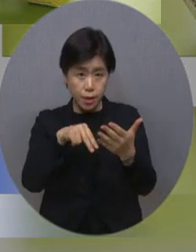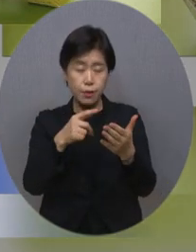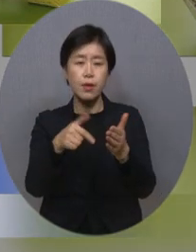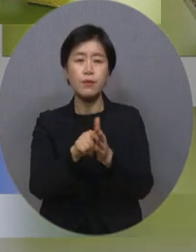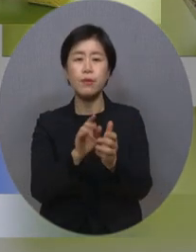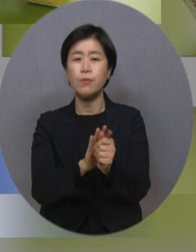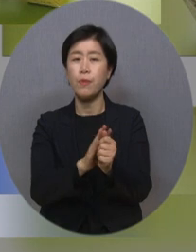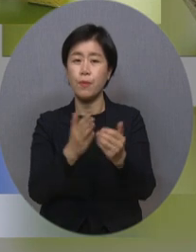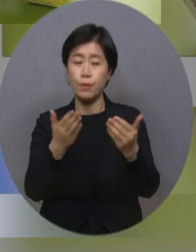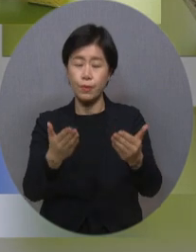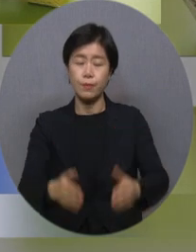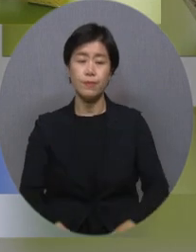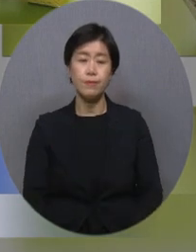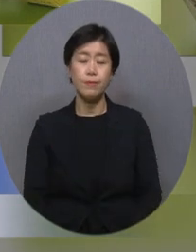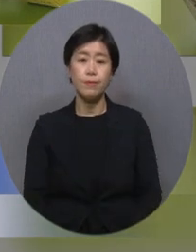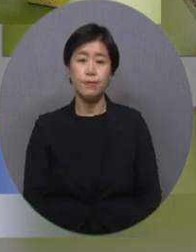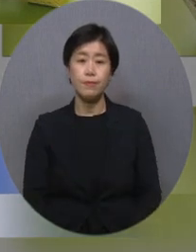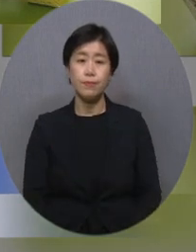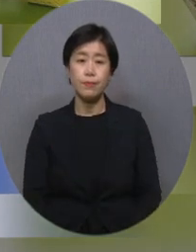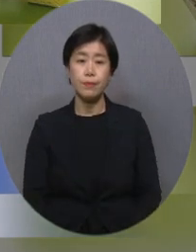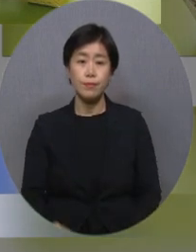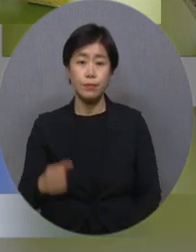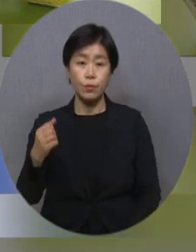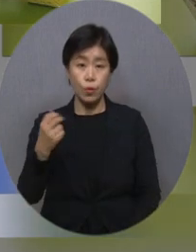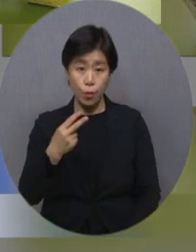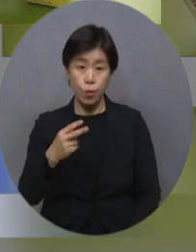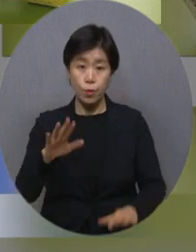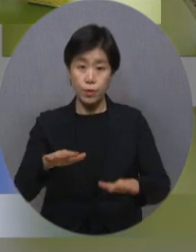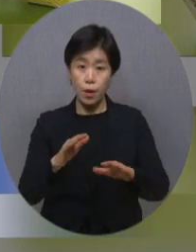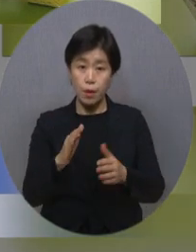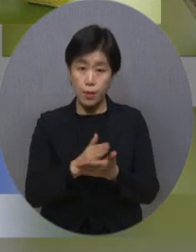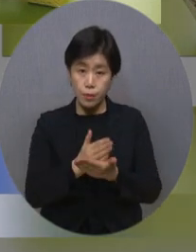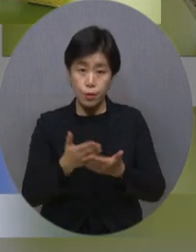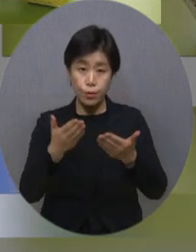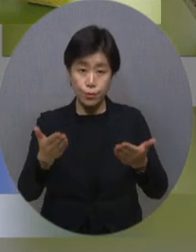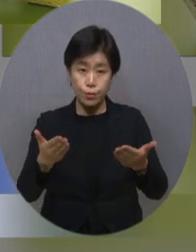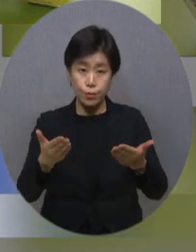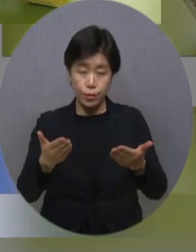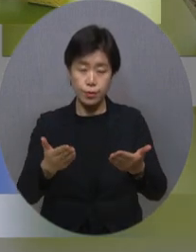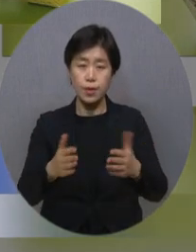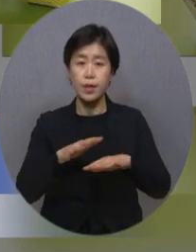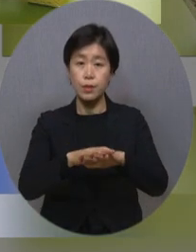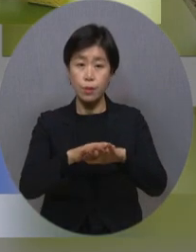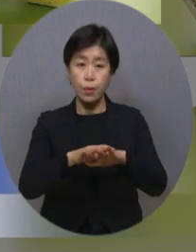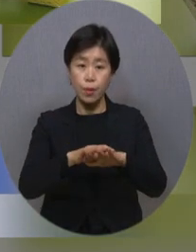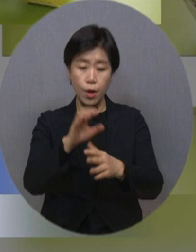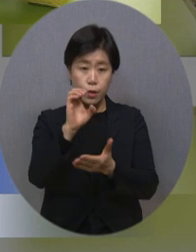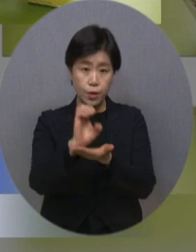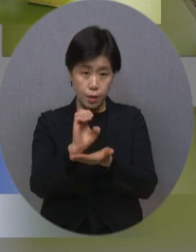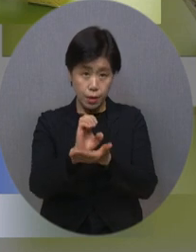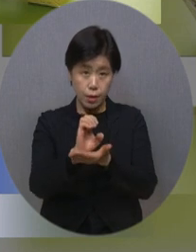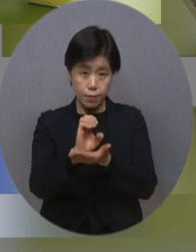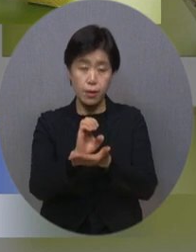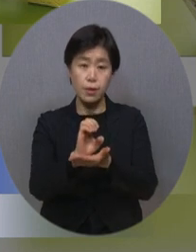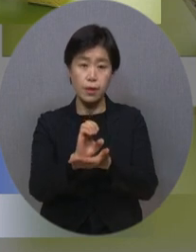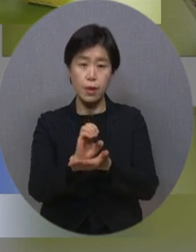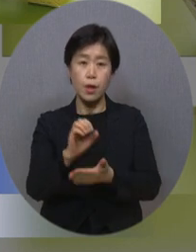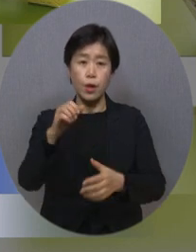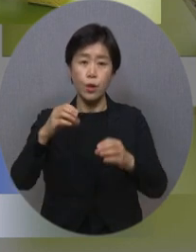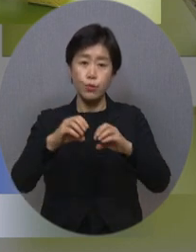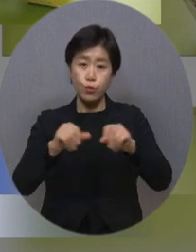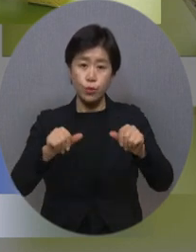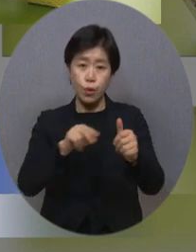중점을 뒀습니다 한편 이번에 배포되는 지도에 출력용 파일은 국토 정보 플랫폼